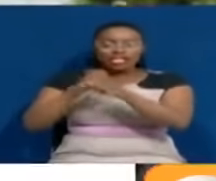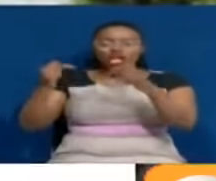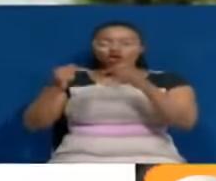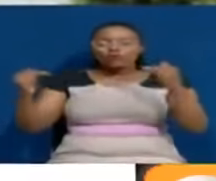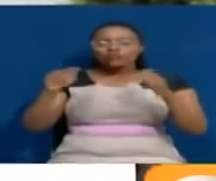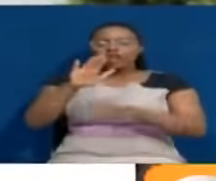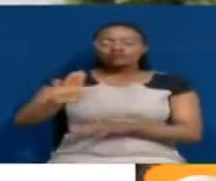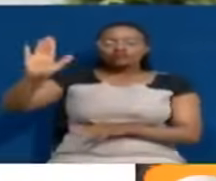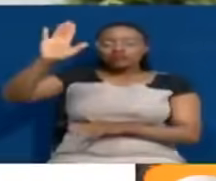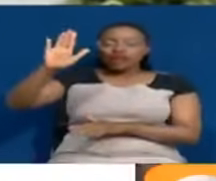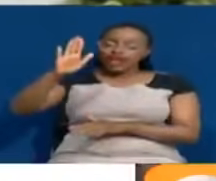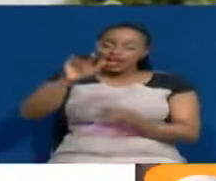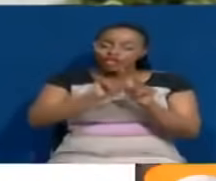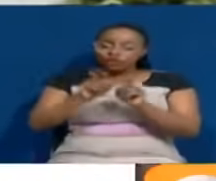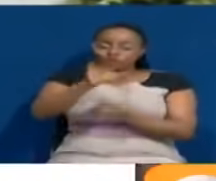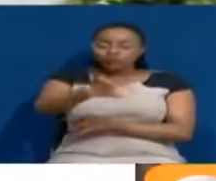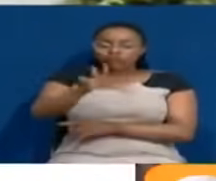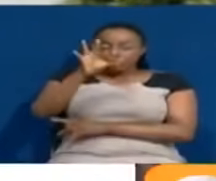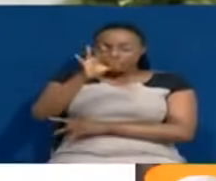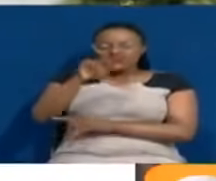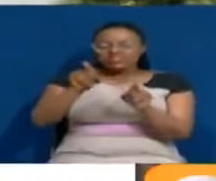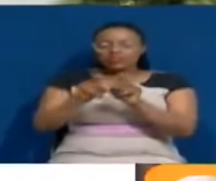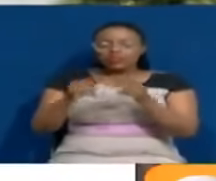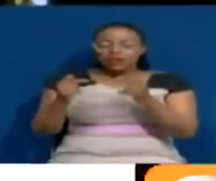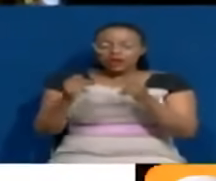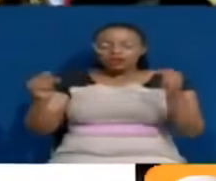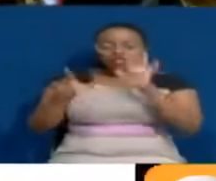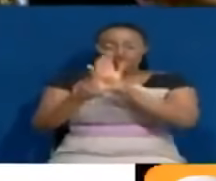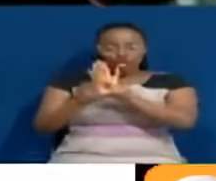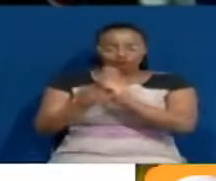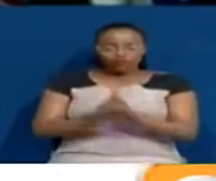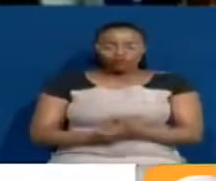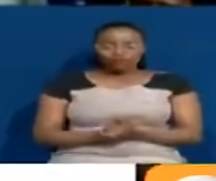kupinga kuteuliwa na kuapishwa kwa Anne Kananu kama ukiukaji wa sheria.